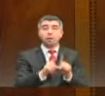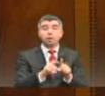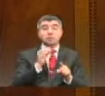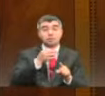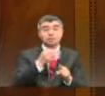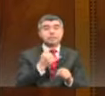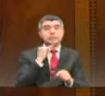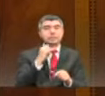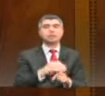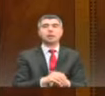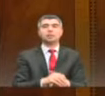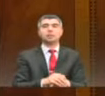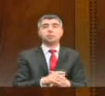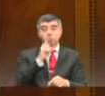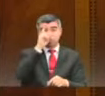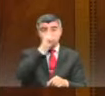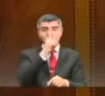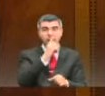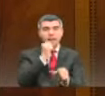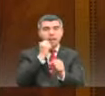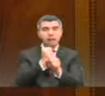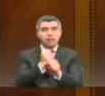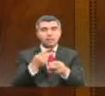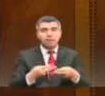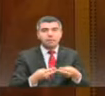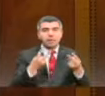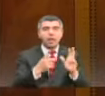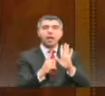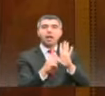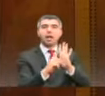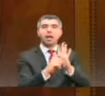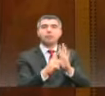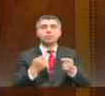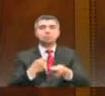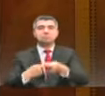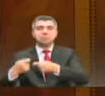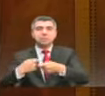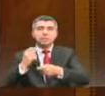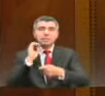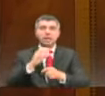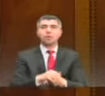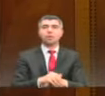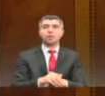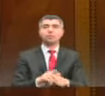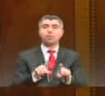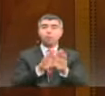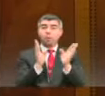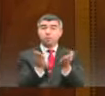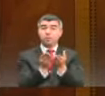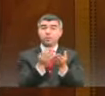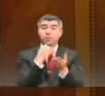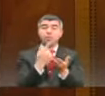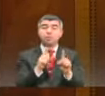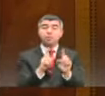إلى تقويته. سنقوم إن شاء الله بإخراج القانون الإطار للاقتصاد الاجتماعي الذي يشمل بالإضافة